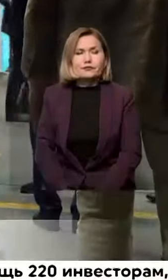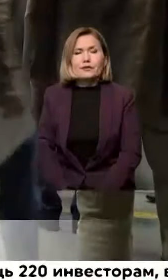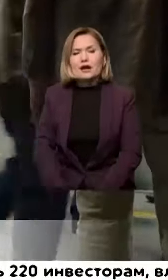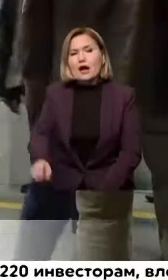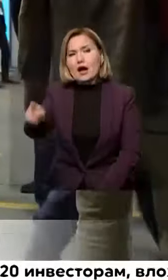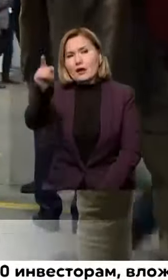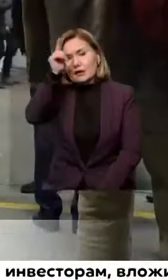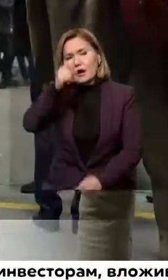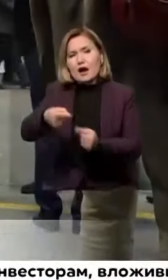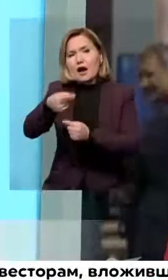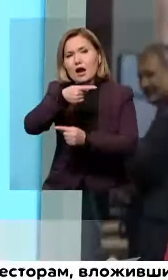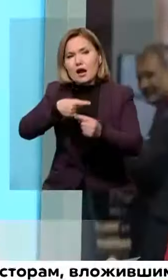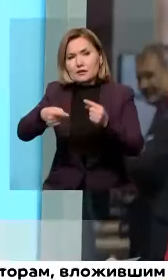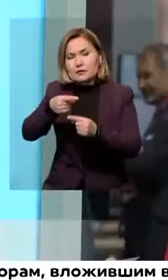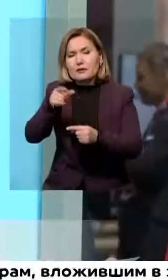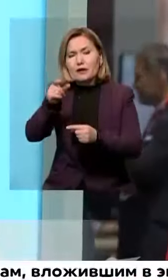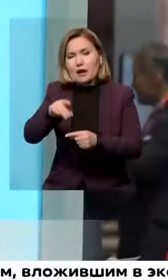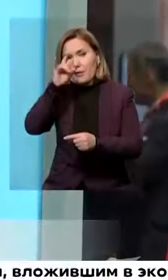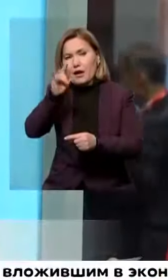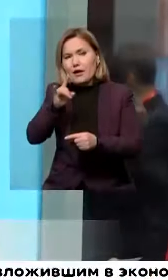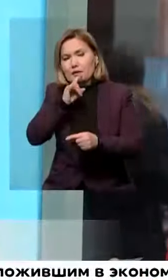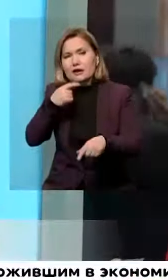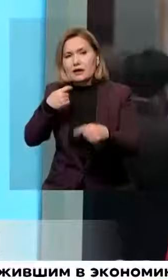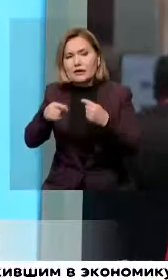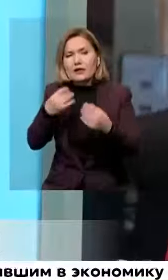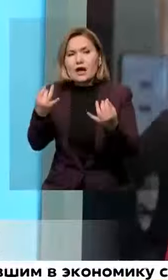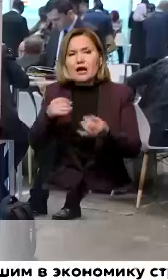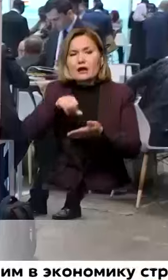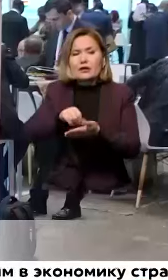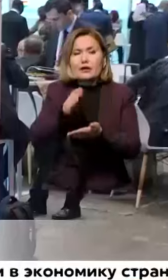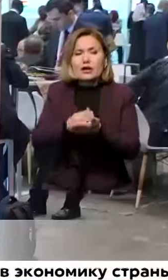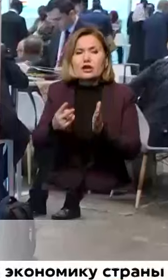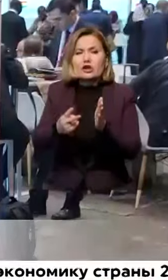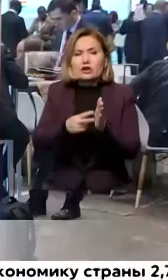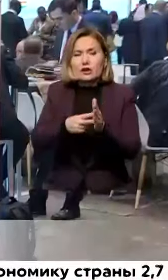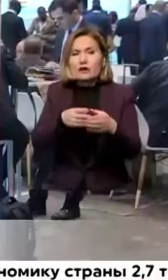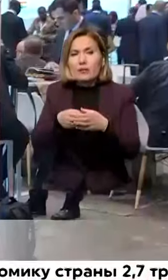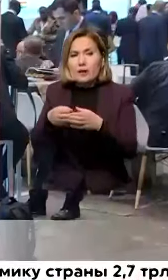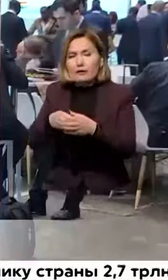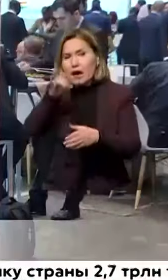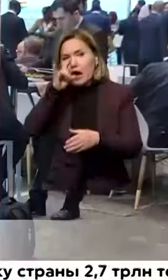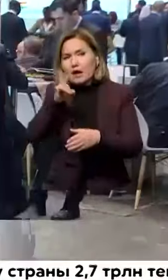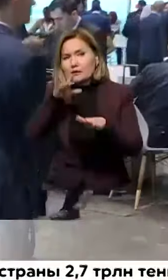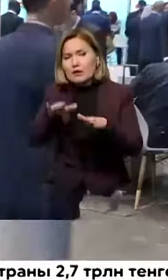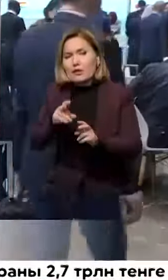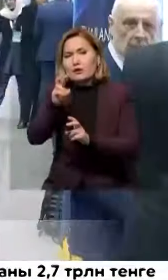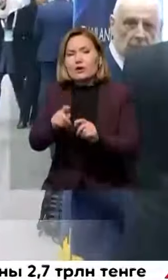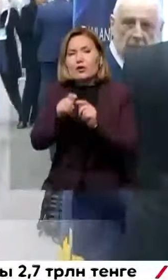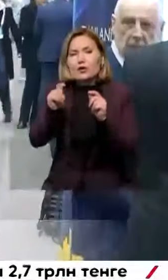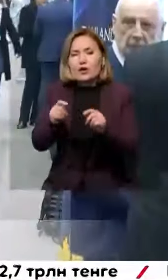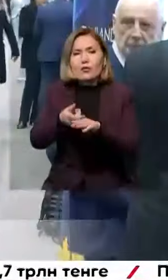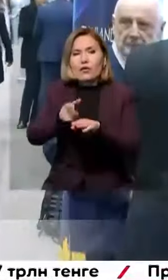Неміс кәсіпкерлерінің Қазақстан нарығына деген қызығушылығы өте жоғары. 700-ден астам бірлескен жобаның ел аумағында жемісті жұмыс істеп